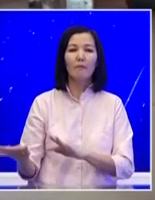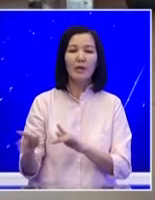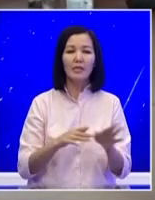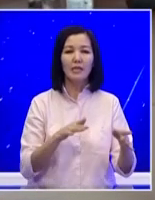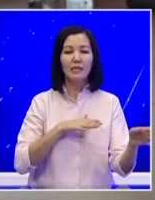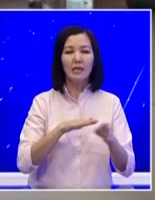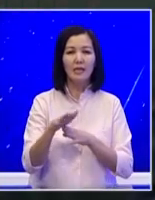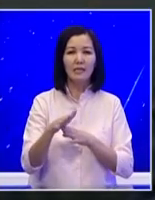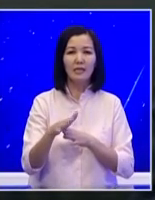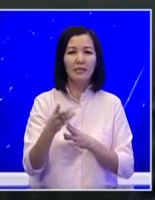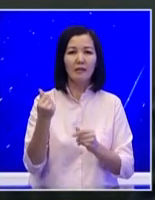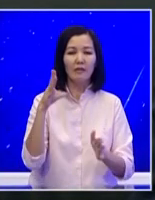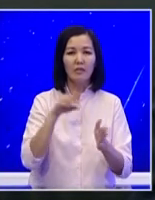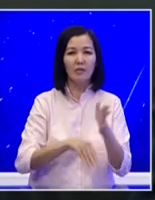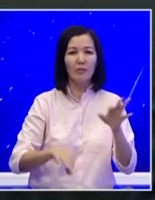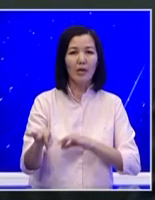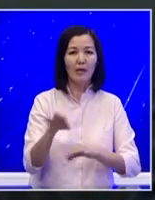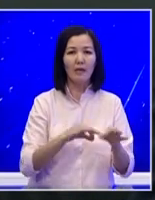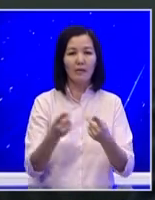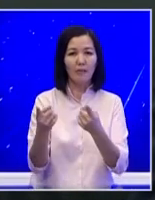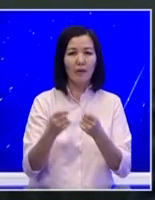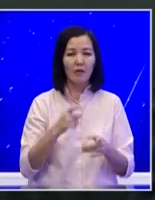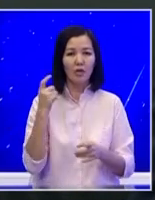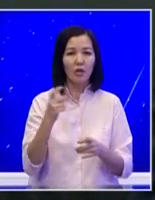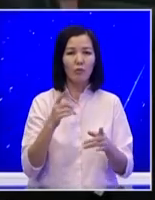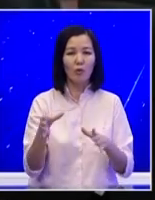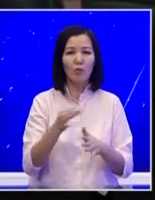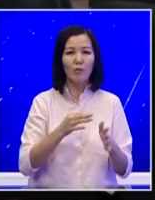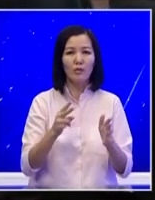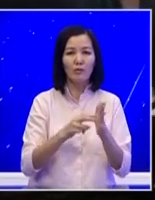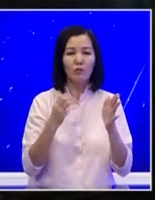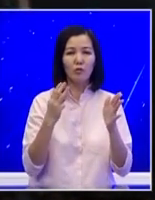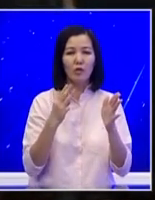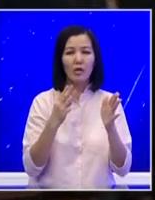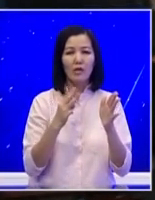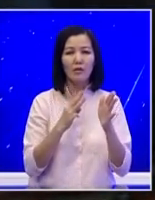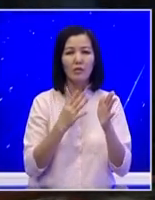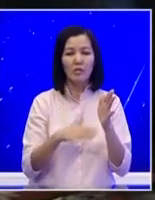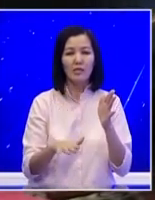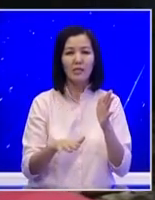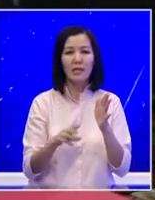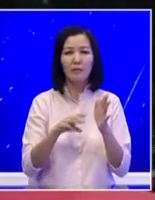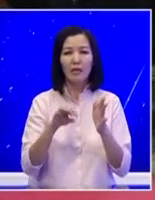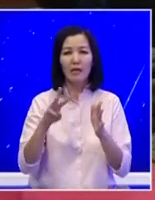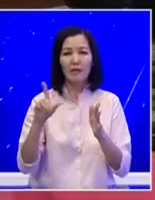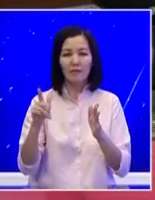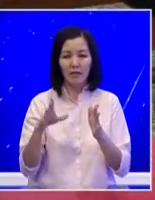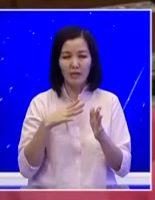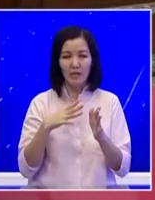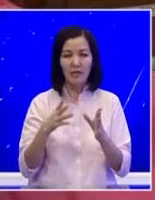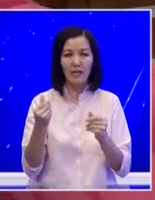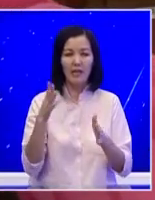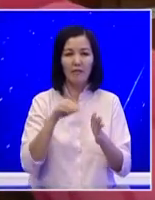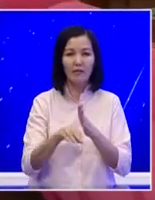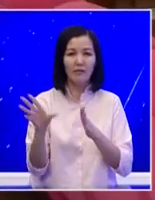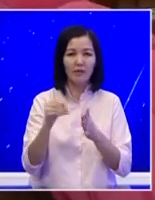все инвестиционные проекты планируется привлечь в экономику области 760 миллиардов тенге частных средств. Для инвесторов должны